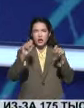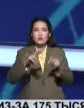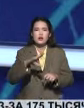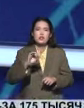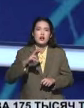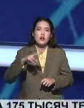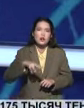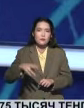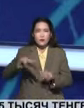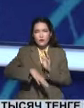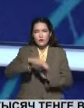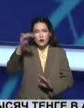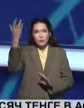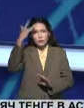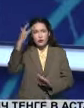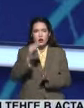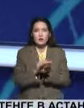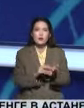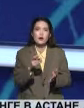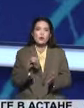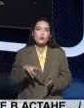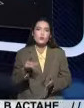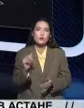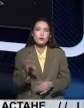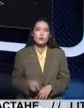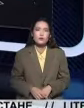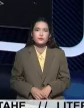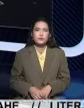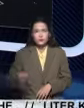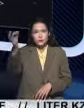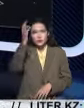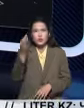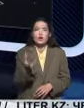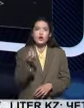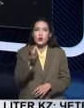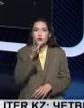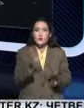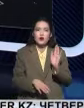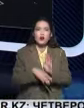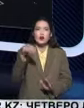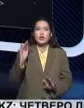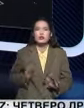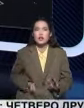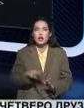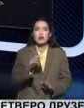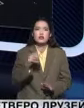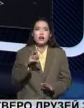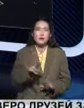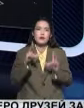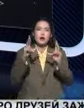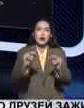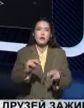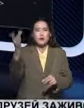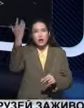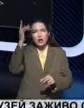Дональда Трампа на выборах в США, пишет Bloomberg. Напомню, еще во время избирательной кампании Трамп обещал